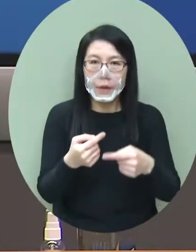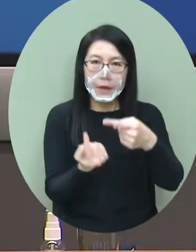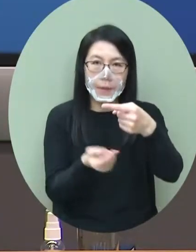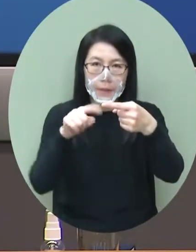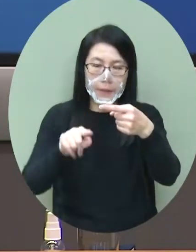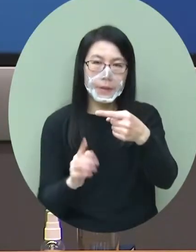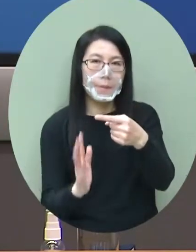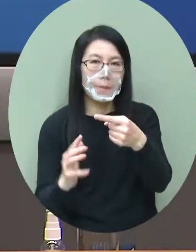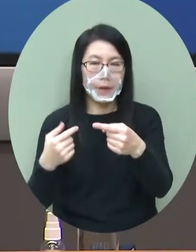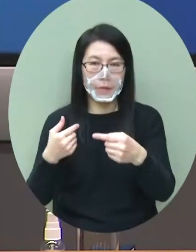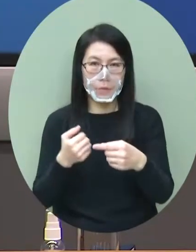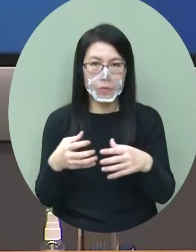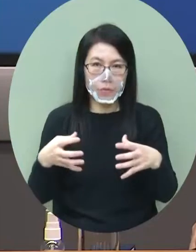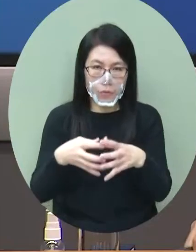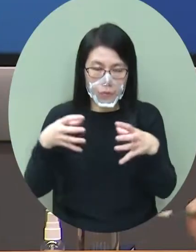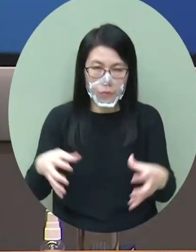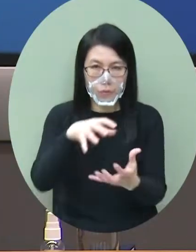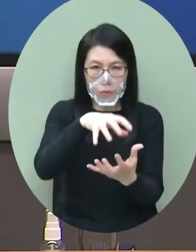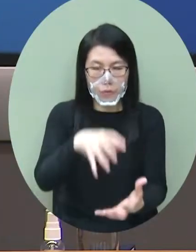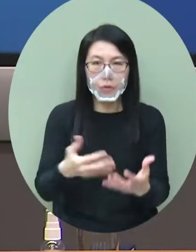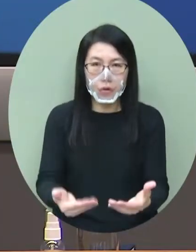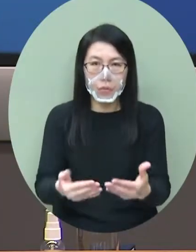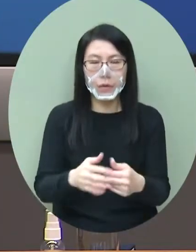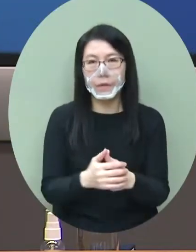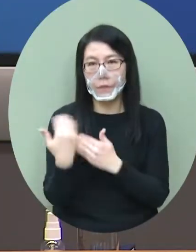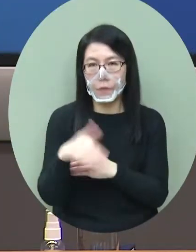达到11500吨。